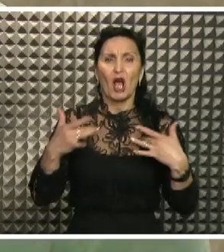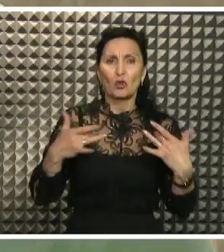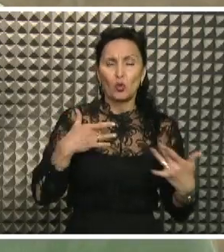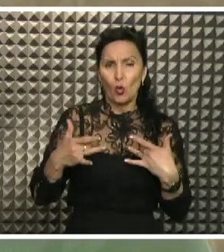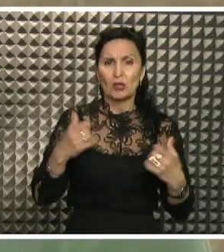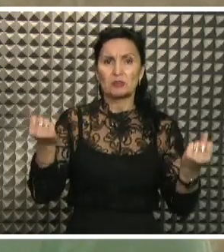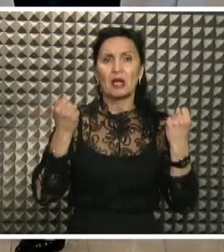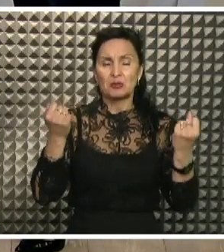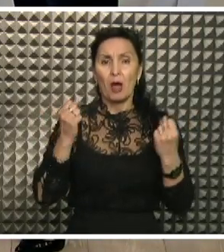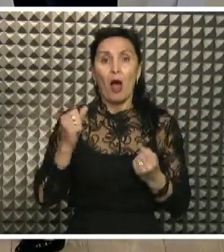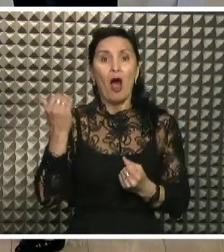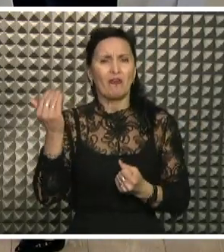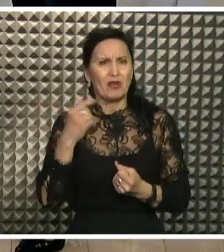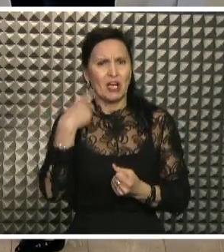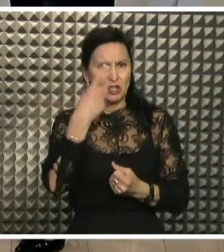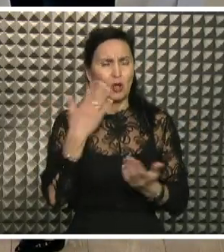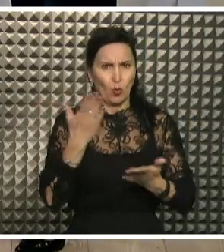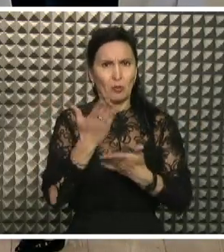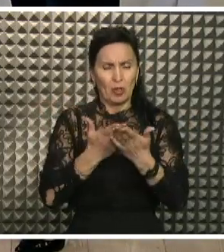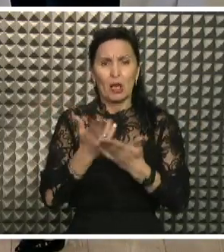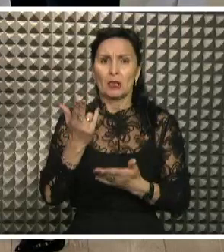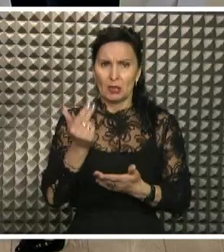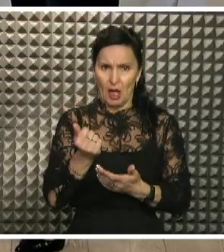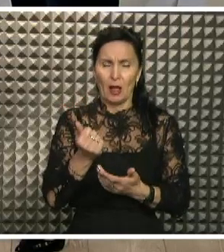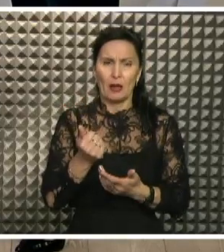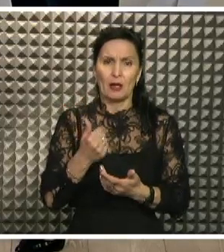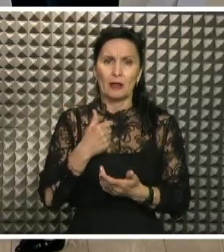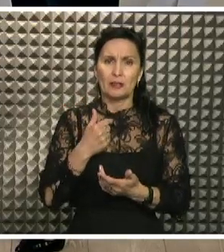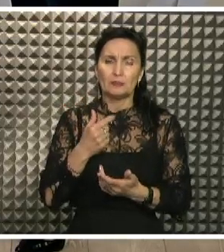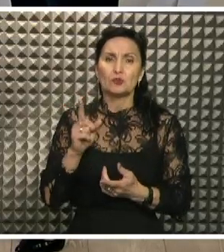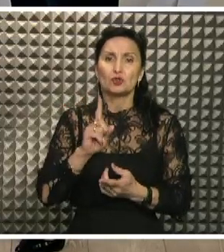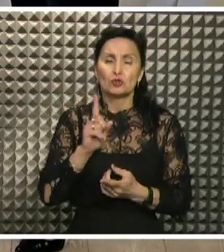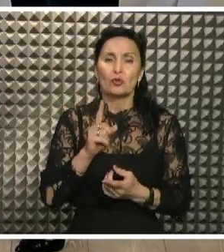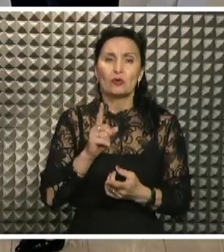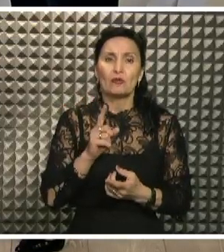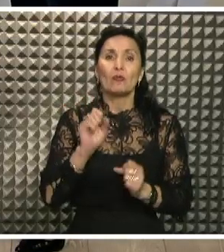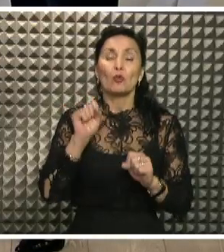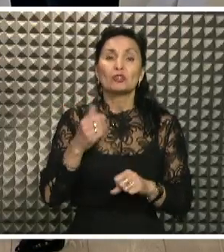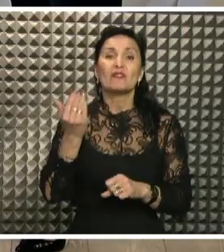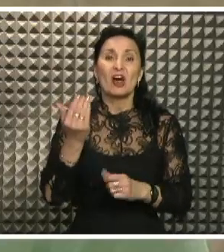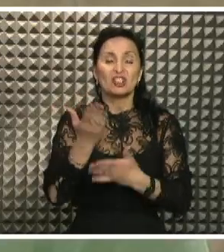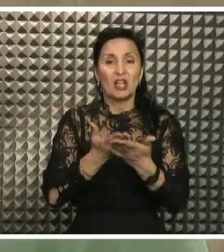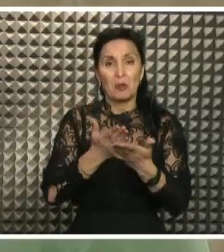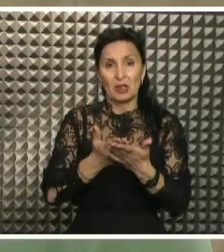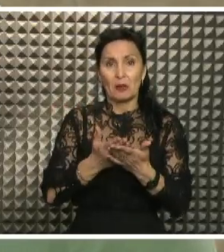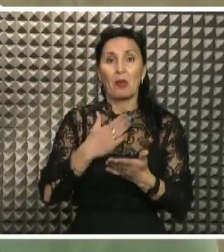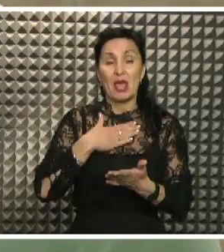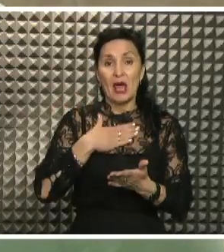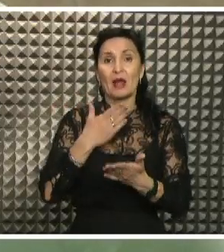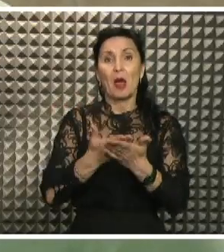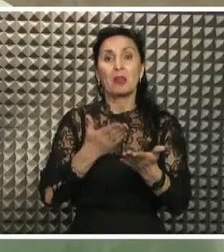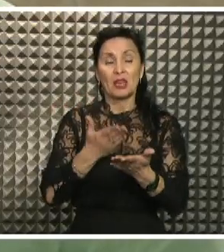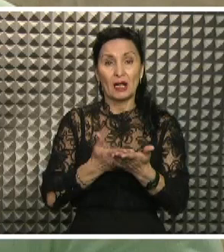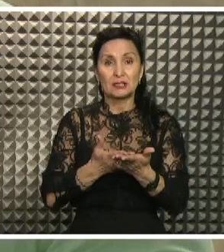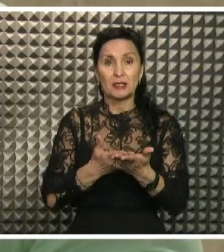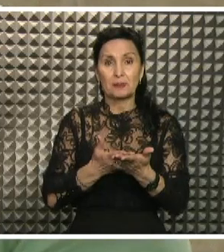спортсмены, абсолютно все. А вы какую-то порекомендуете? Да, мы тоже постоянно. Да, что вот ваши индивидуальные рекомендации? Да, моя